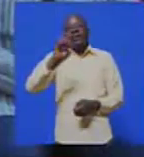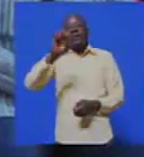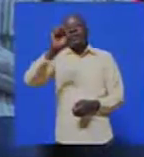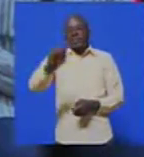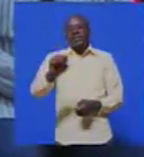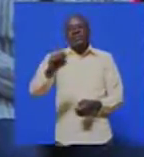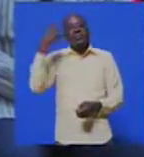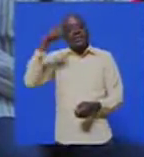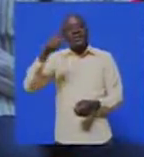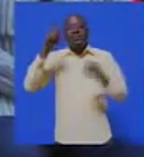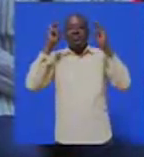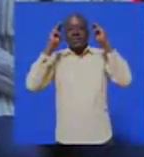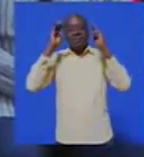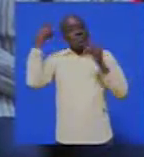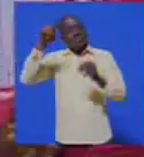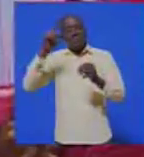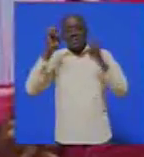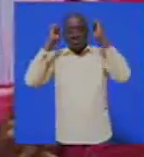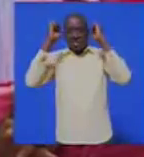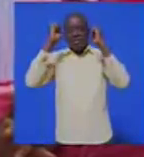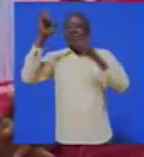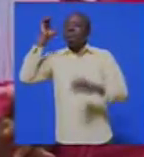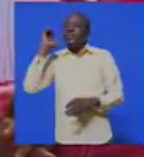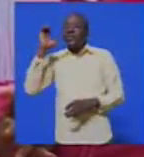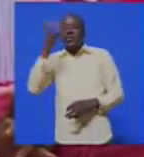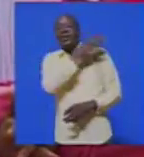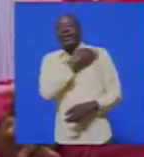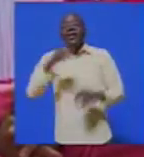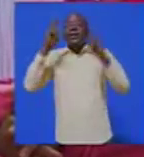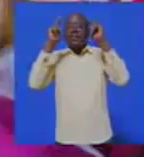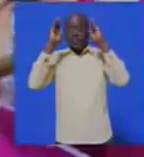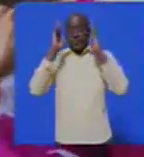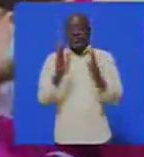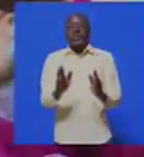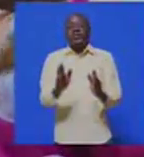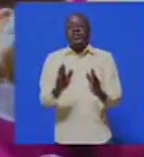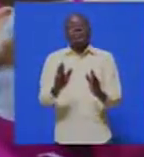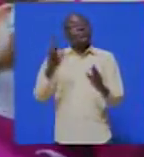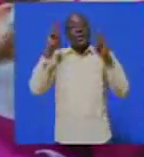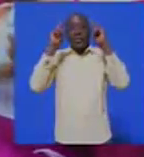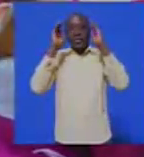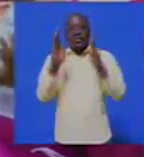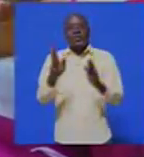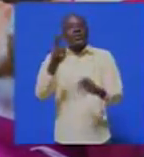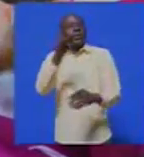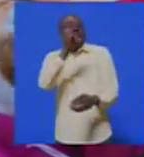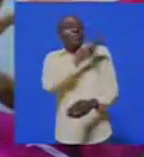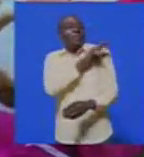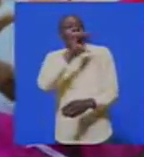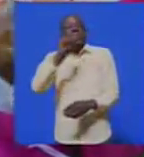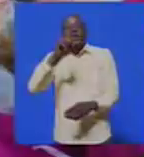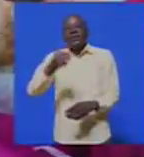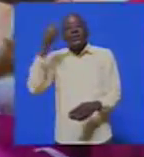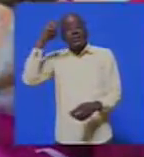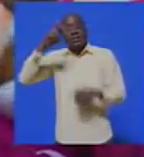maîtres assistants, des maîtres de conférences et des professeurs titulaires. C'est le professeur Madi Kwanda, agrégé en sciences